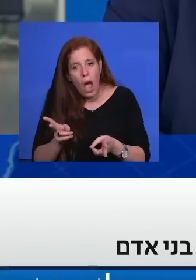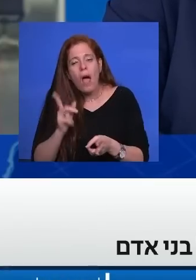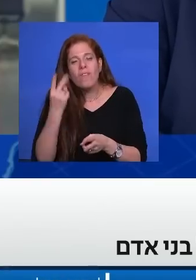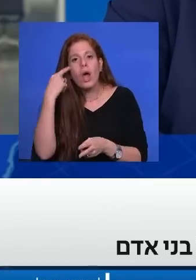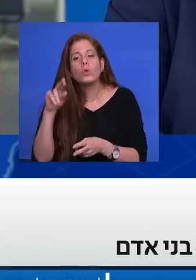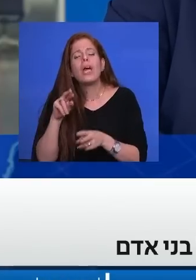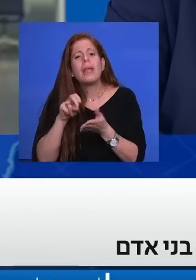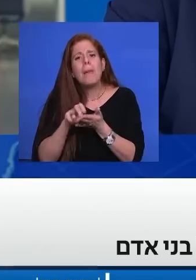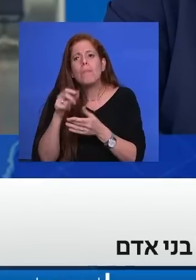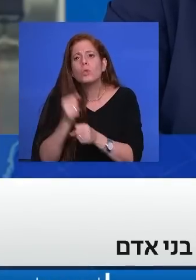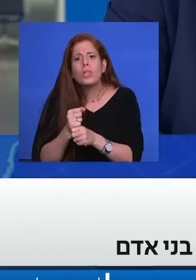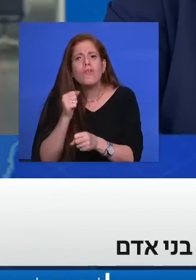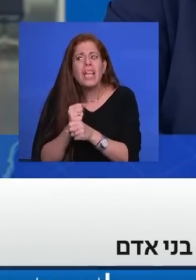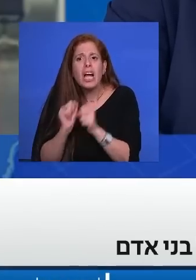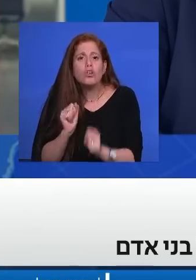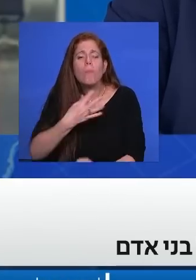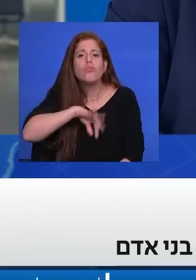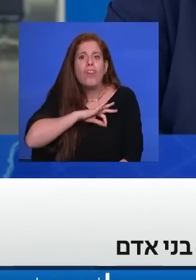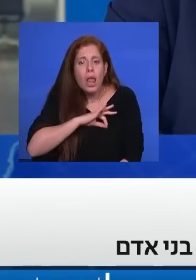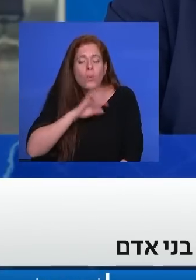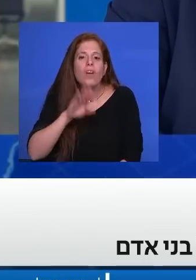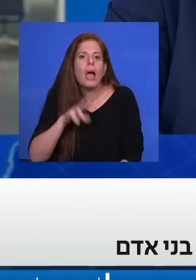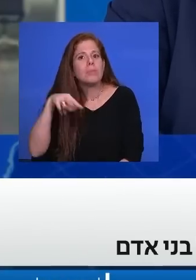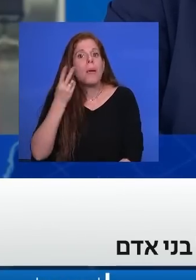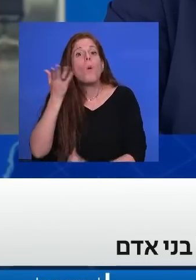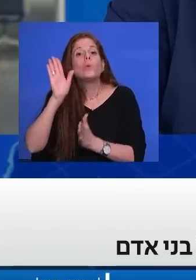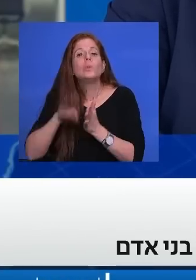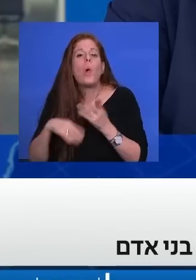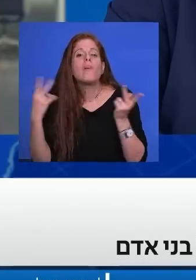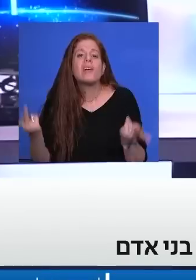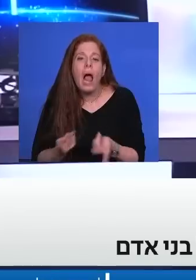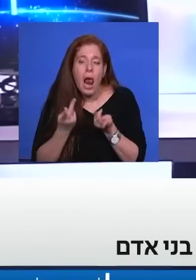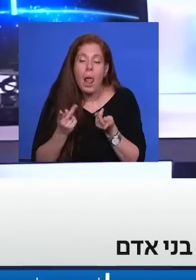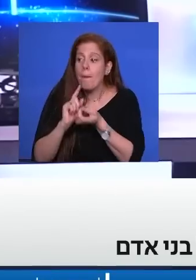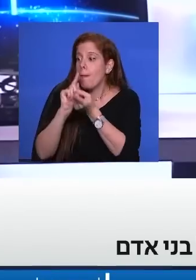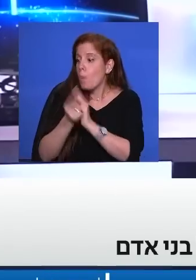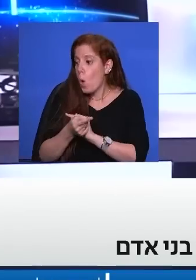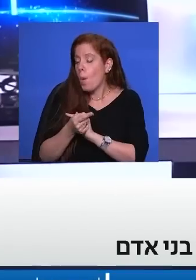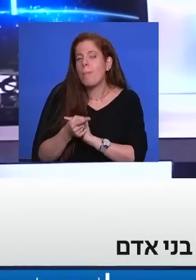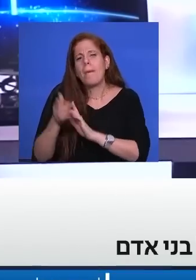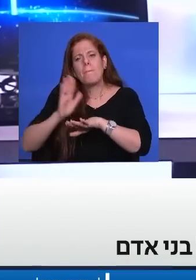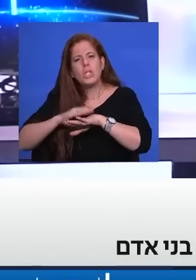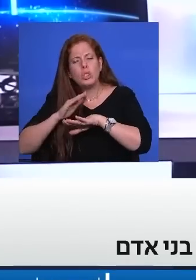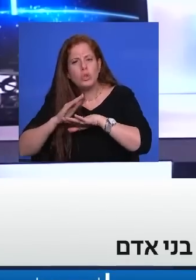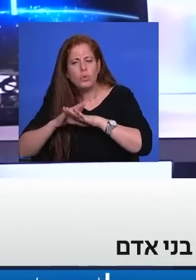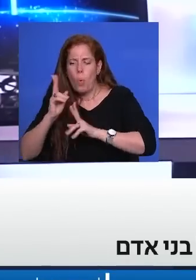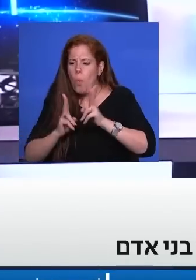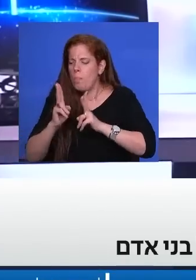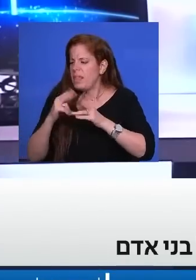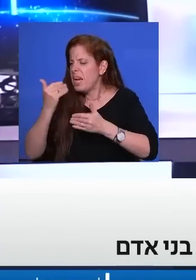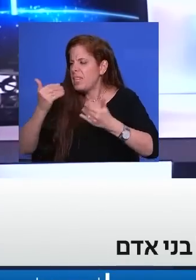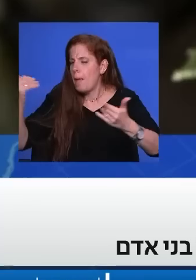עושות את העבודה הקשה הזאת בשבילנו, וגם זה יהיה מאוד זול וקל. במקום מכשור מתקדם ועלויות של